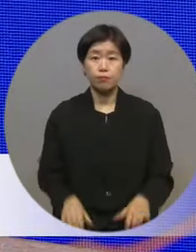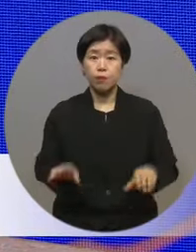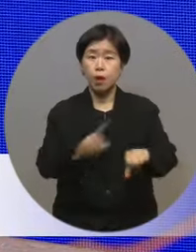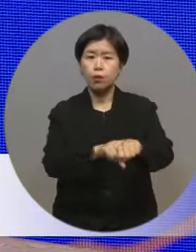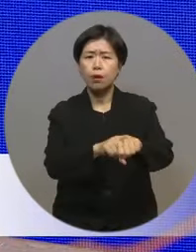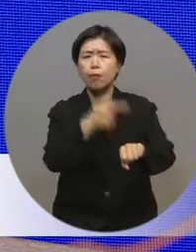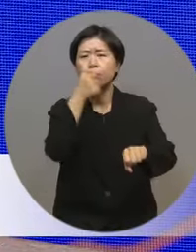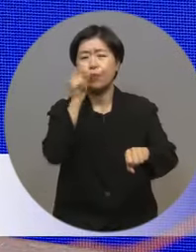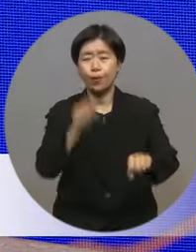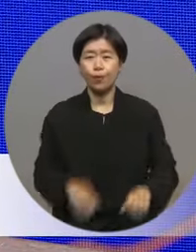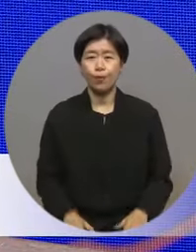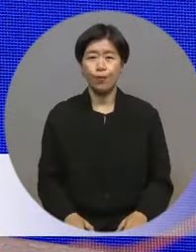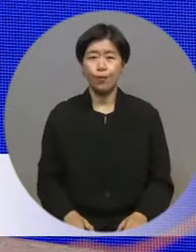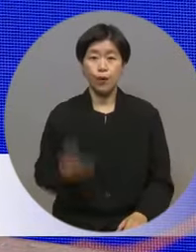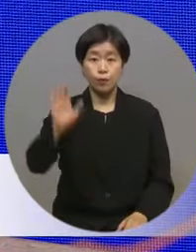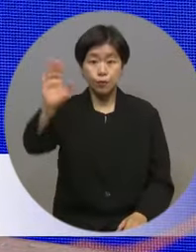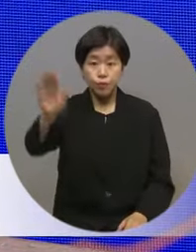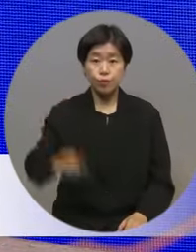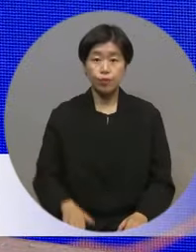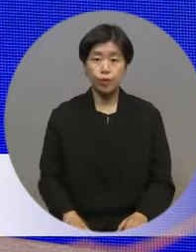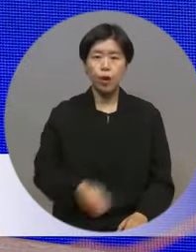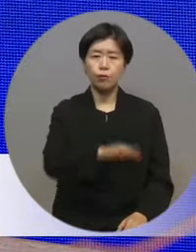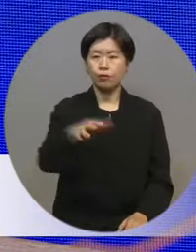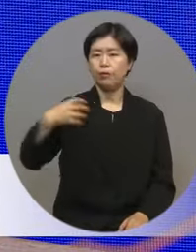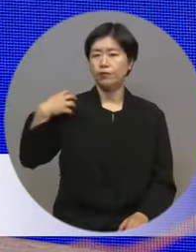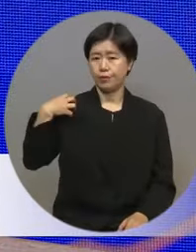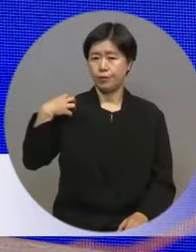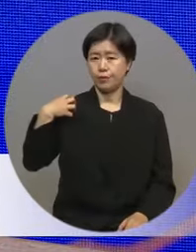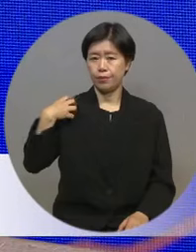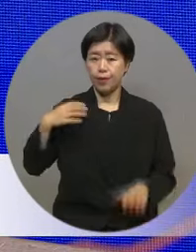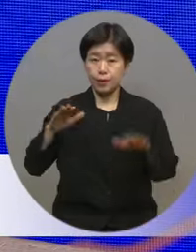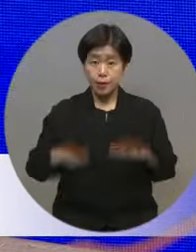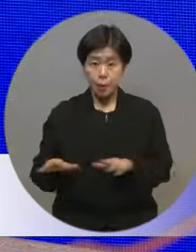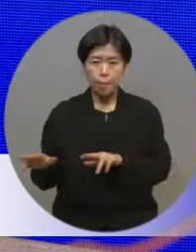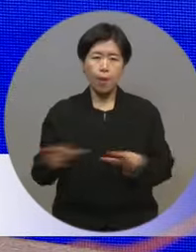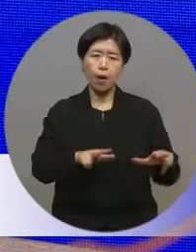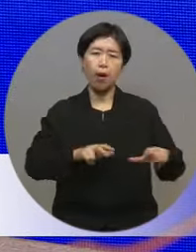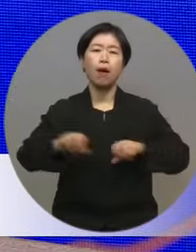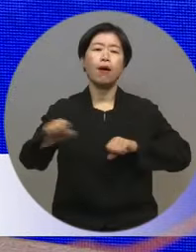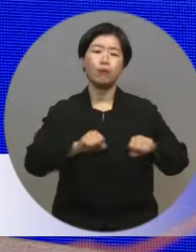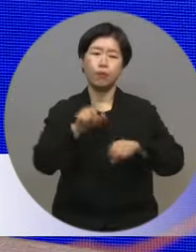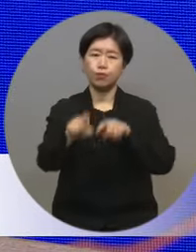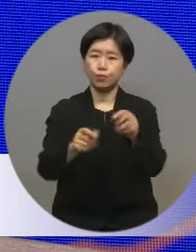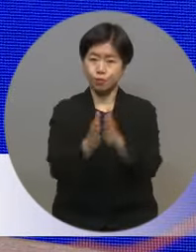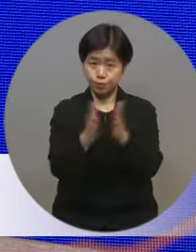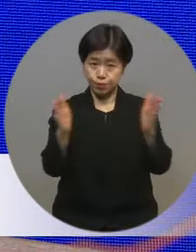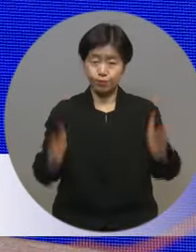lose, no time to spare. What happens is up to us.